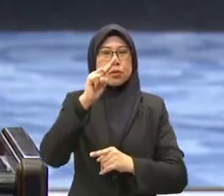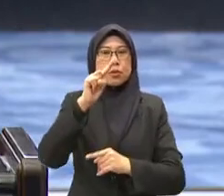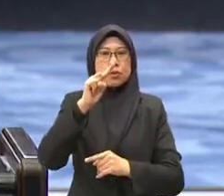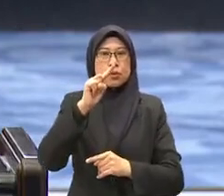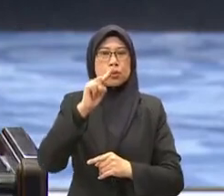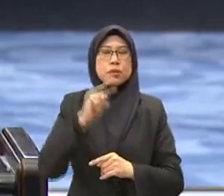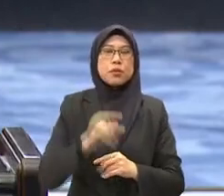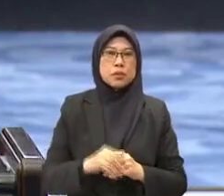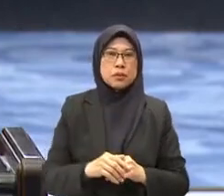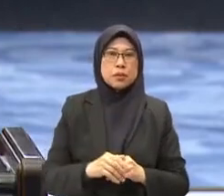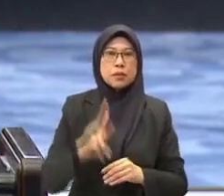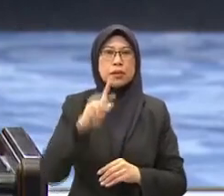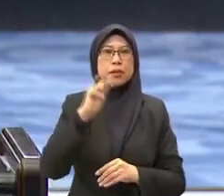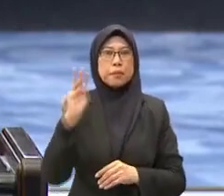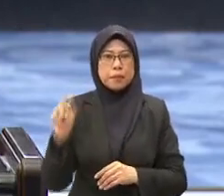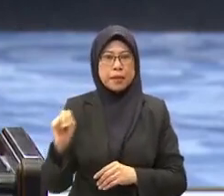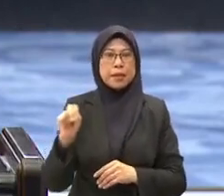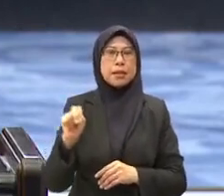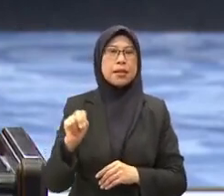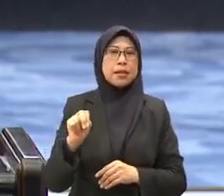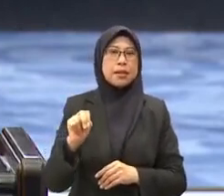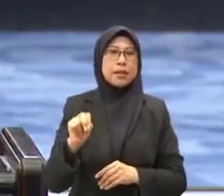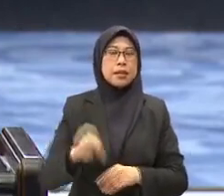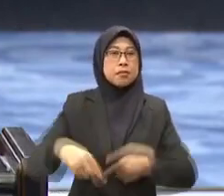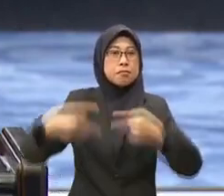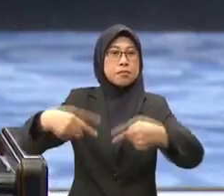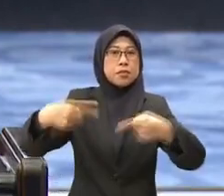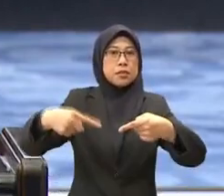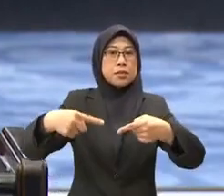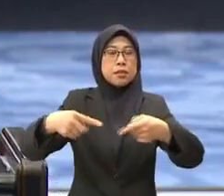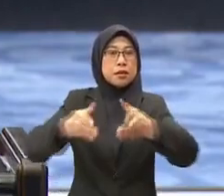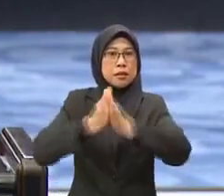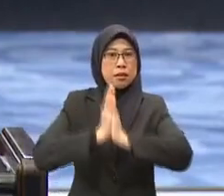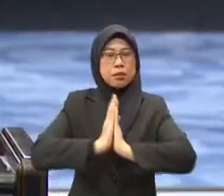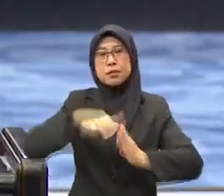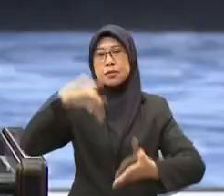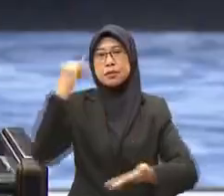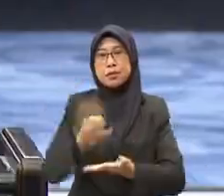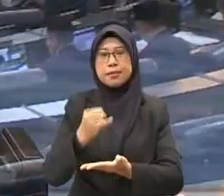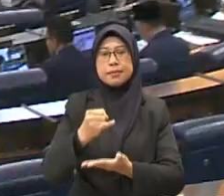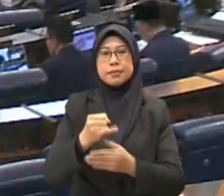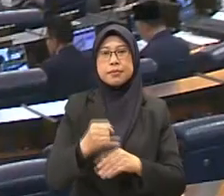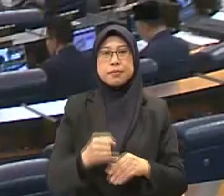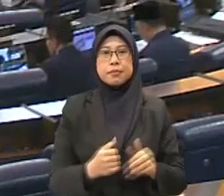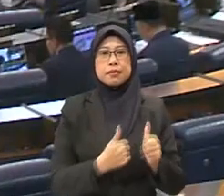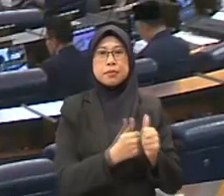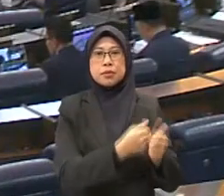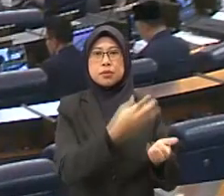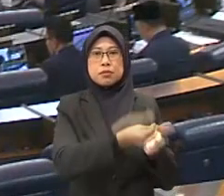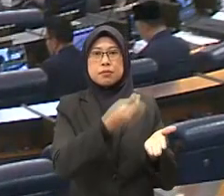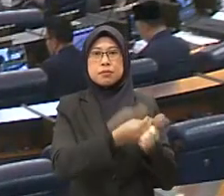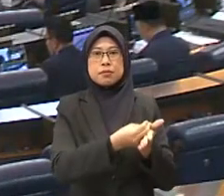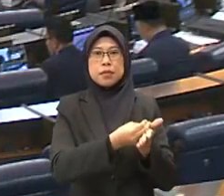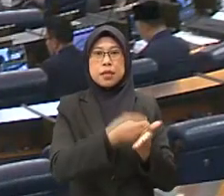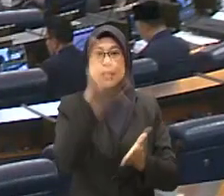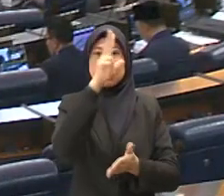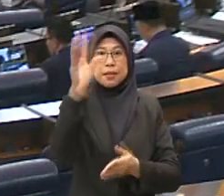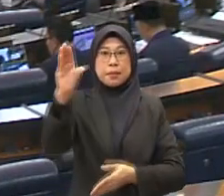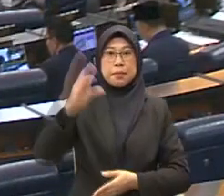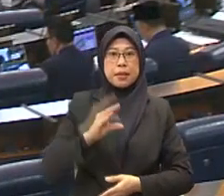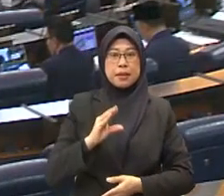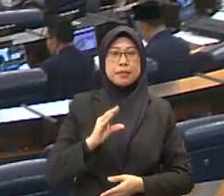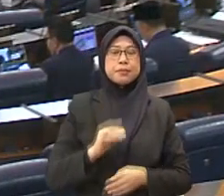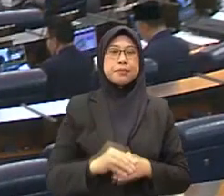Ran perbicaraan dan rayuan proseding jenayah dengan menggunakan peruntukan kewangan daripada kerajaan